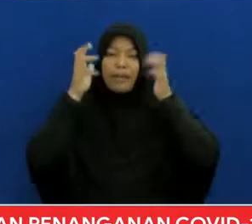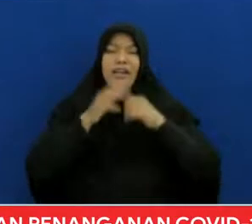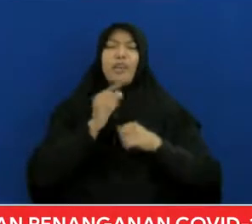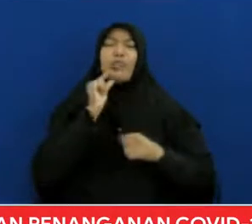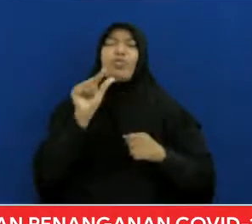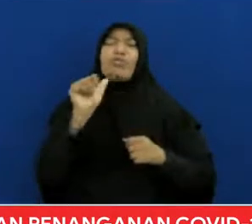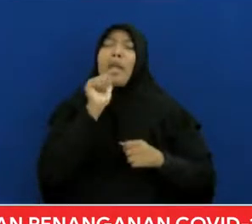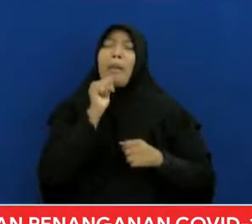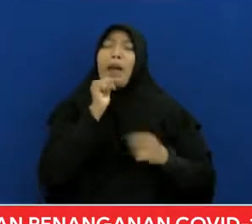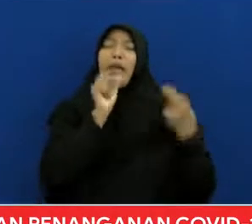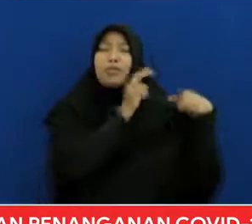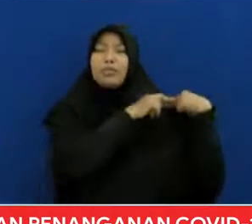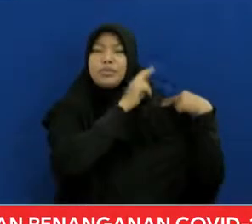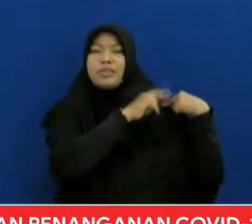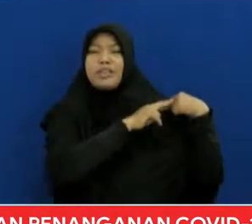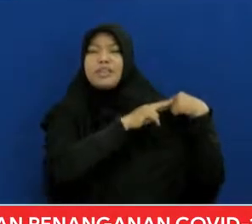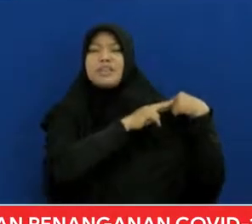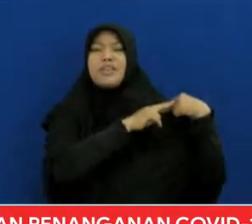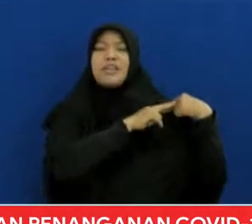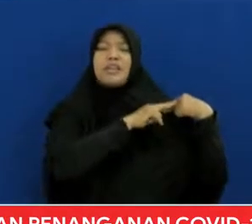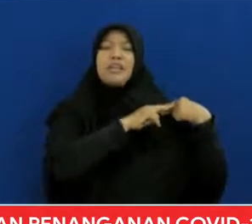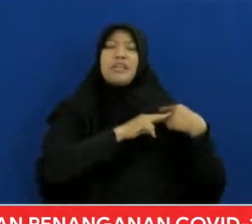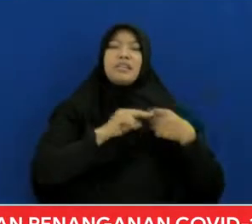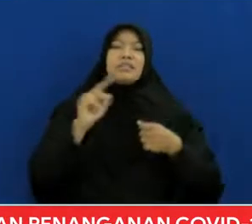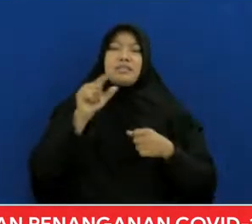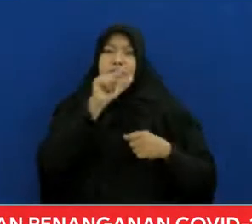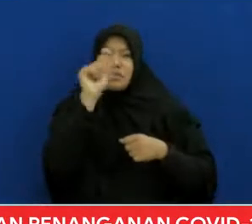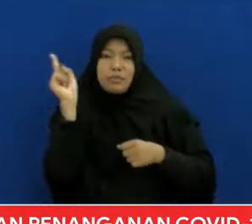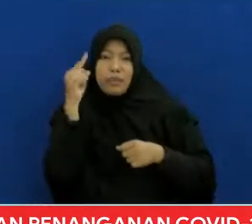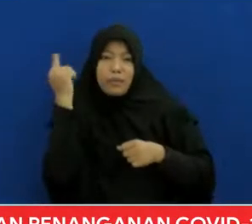tugas Provinsi Sumatera Utara.